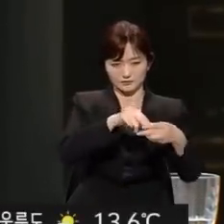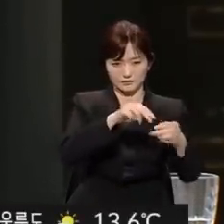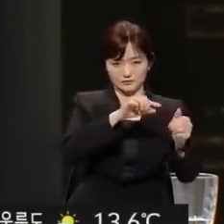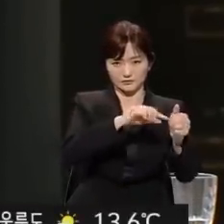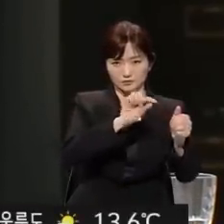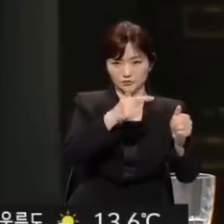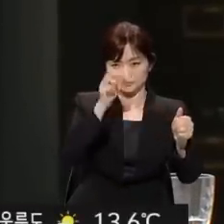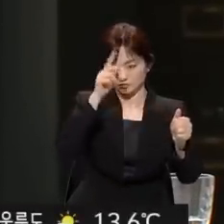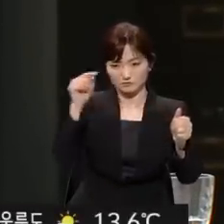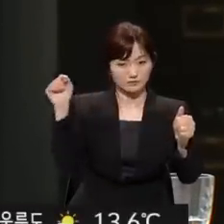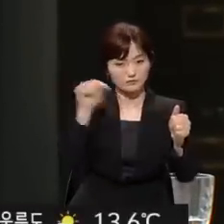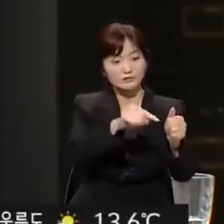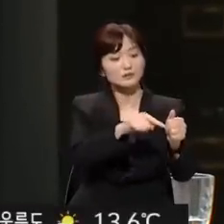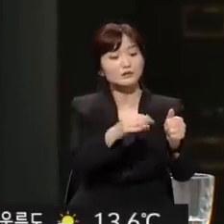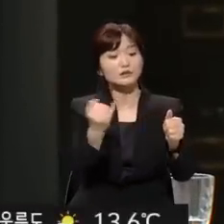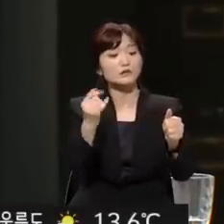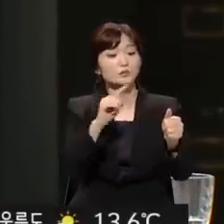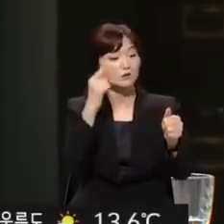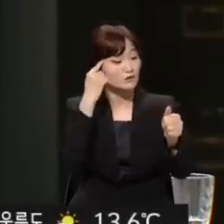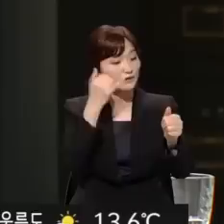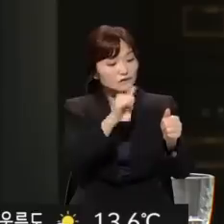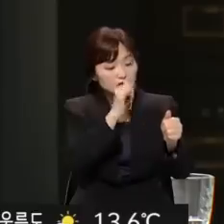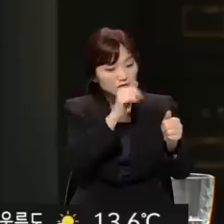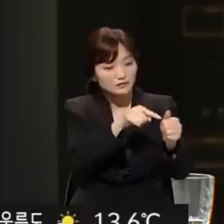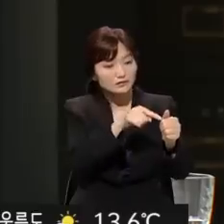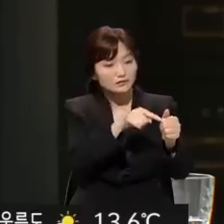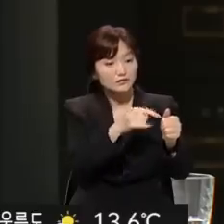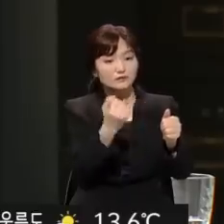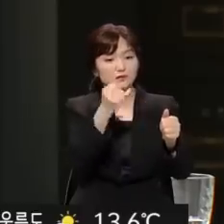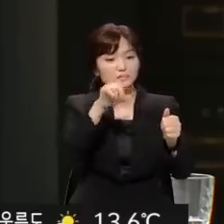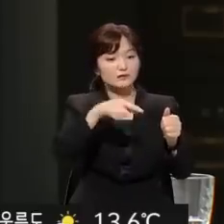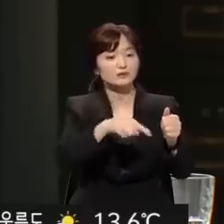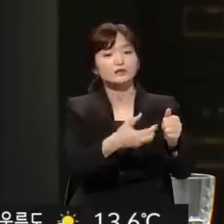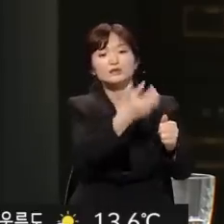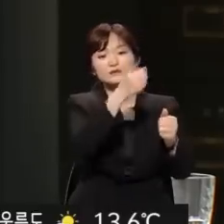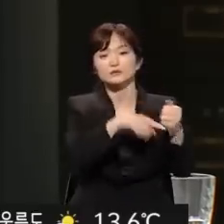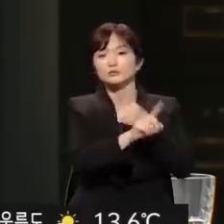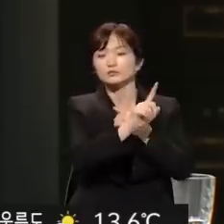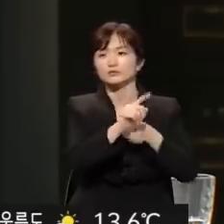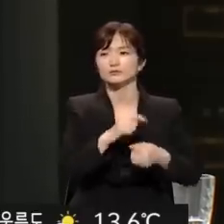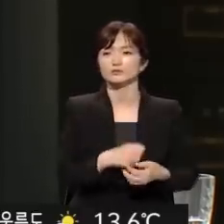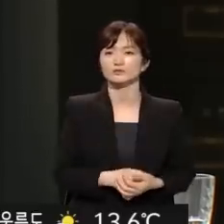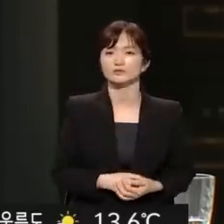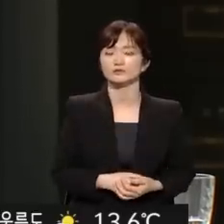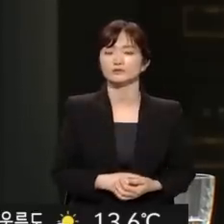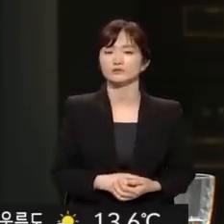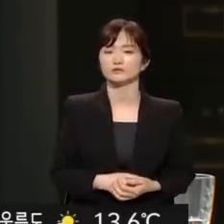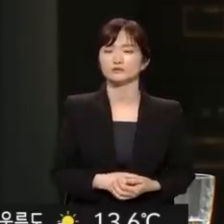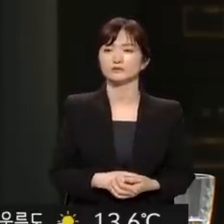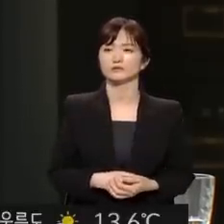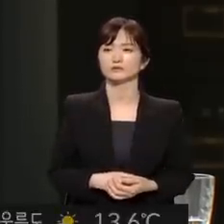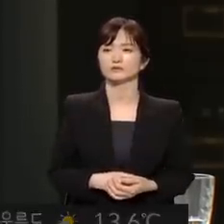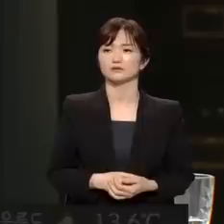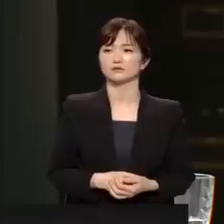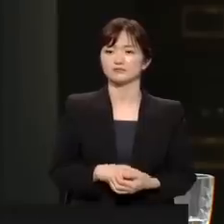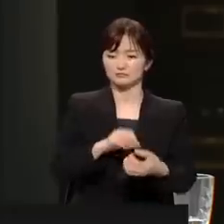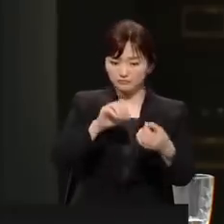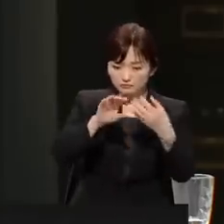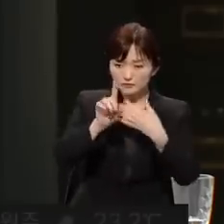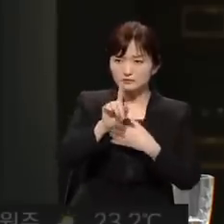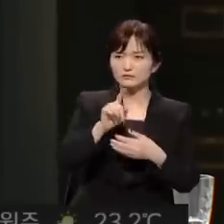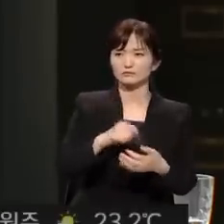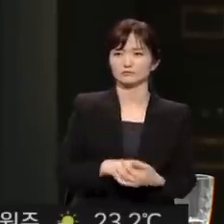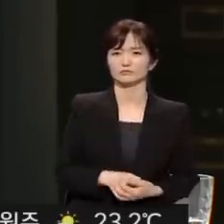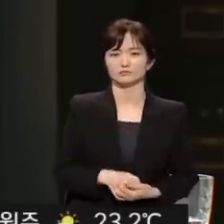딱 들어와가지고 야, 너 그 여성 어디 있어? 네, 그 여성 카드를 네가 왜 들고 있어? 근데 이 반응이